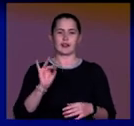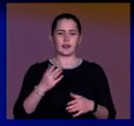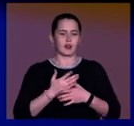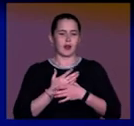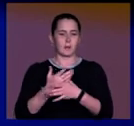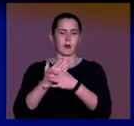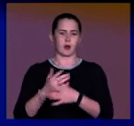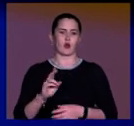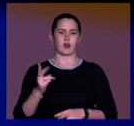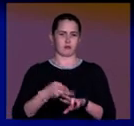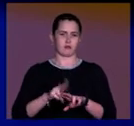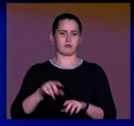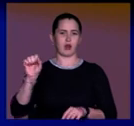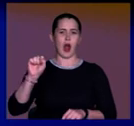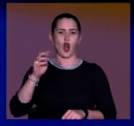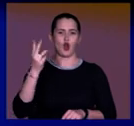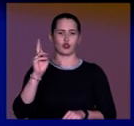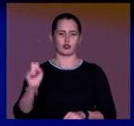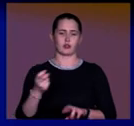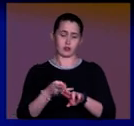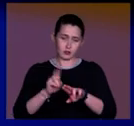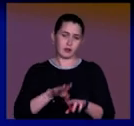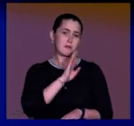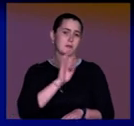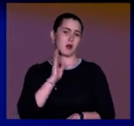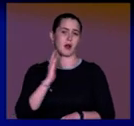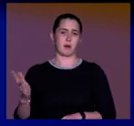помощь алёшке конечно это мама